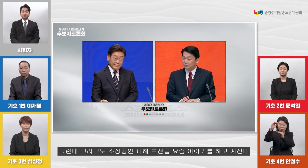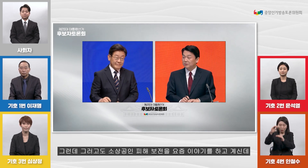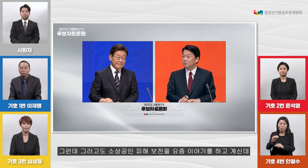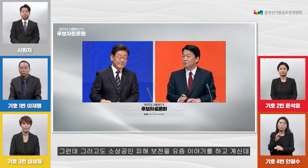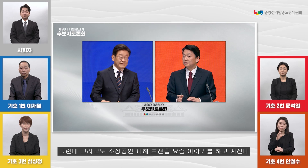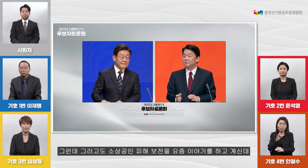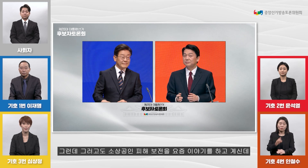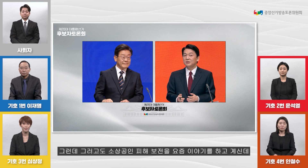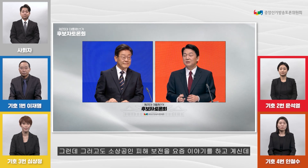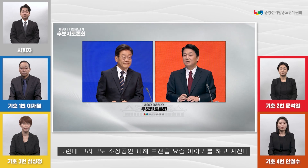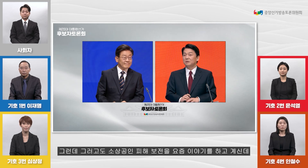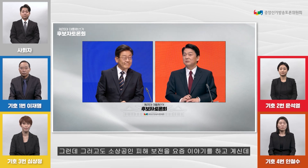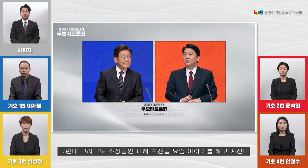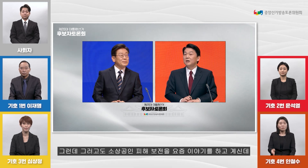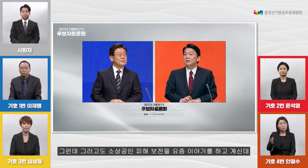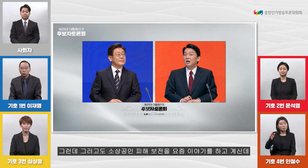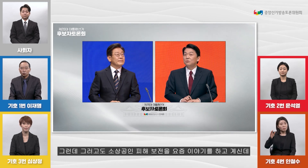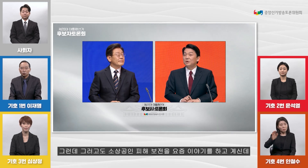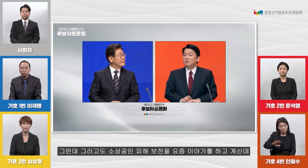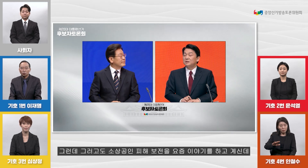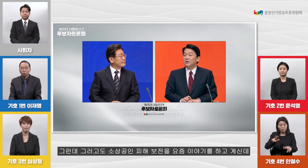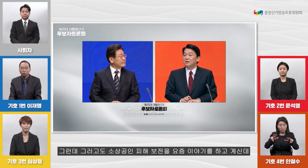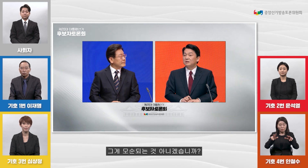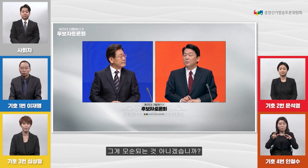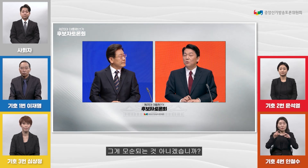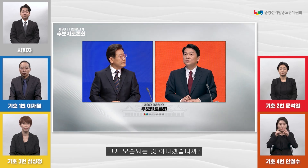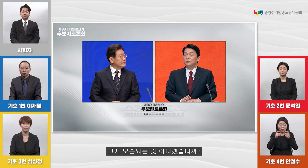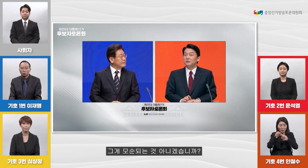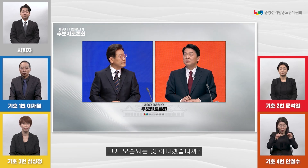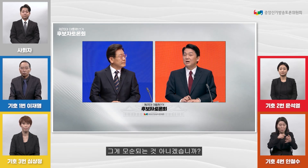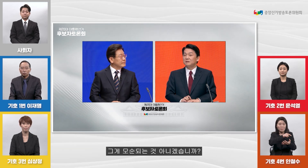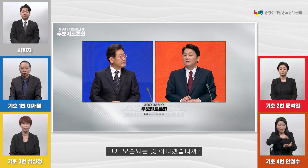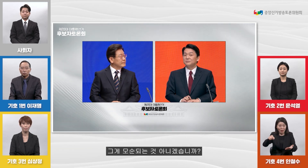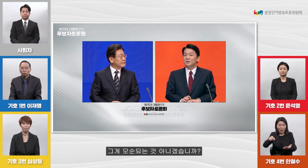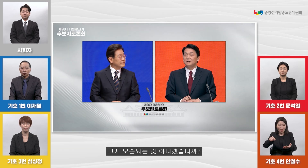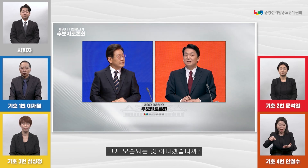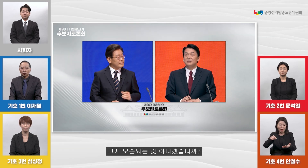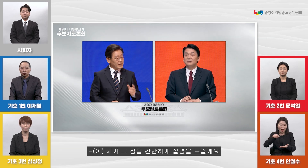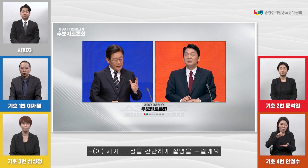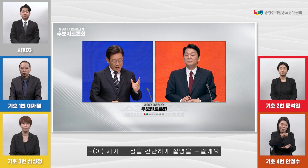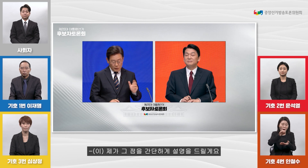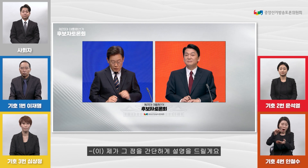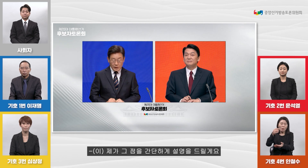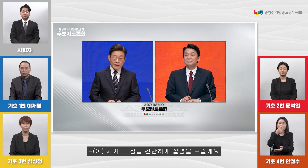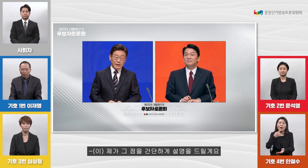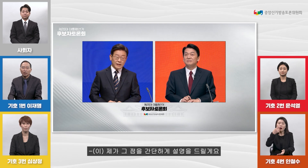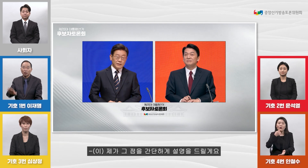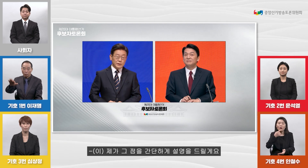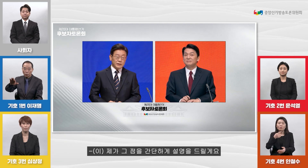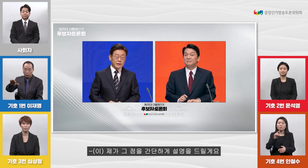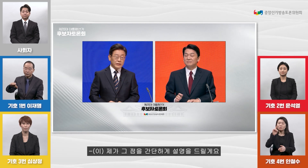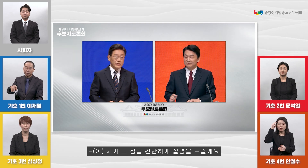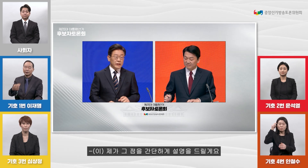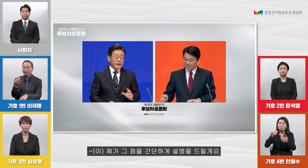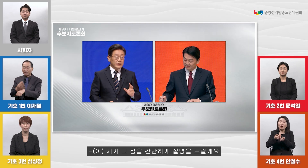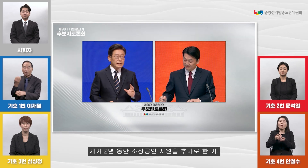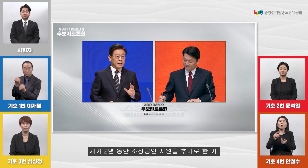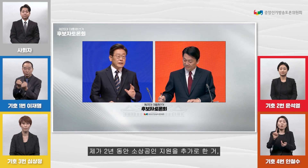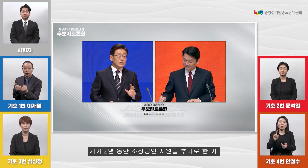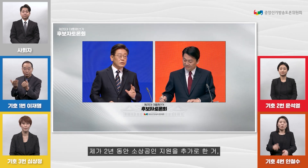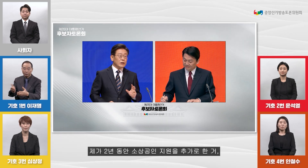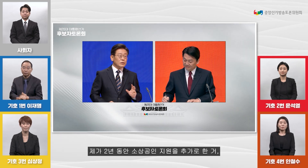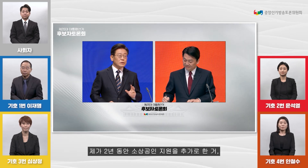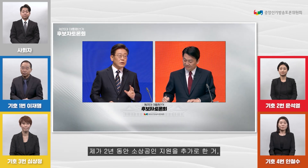피해 보전을 요즘 이야기를 하고 계신데 그게 모순되는 것 아니겠습니까? 네, 제가 그 점을 간단하게 설명드릴게요.